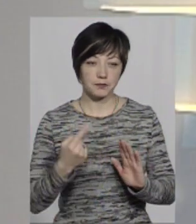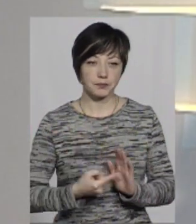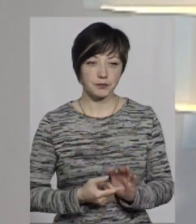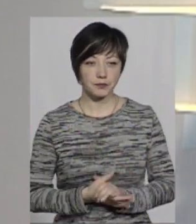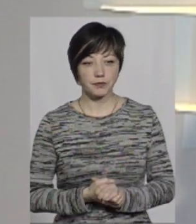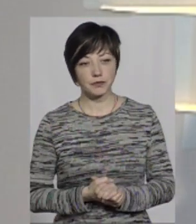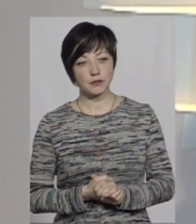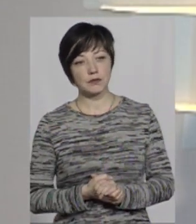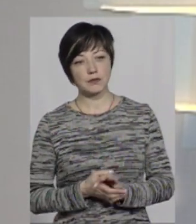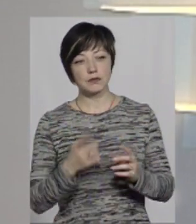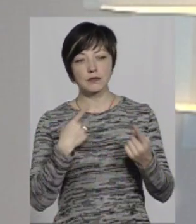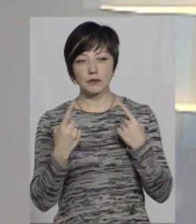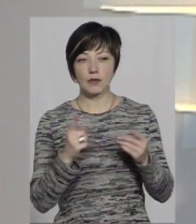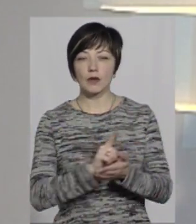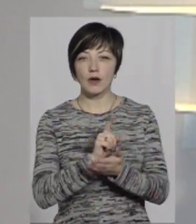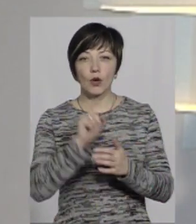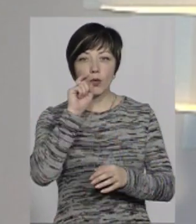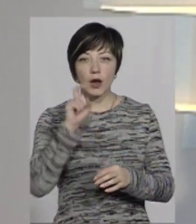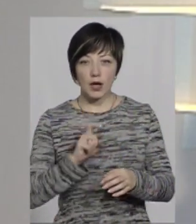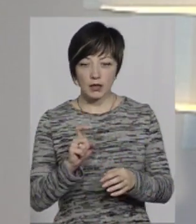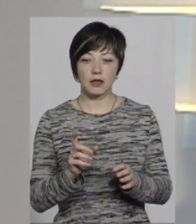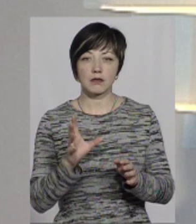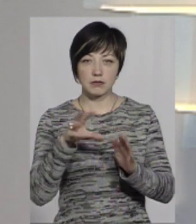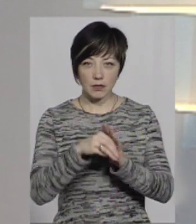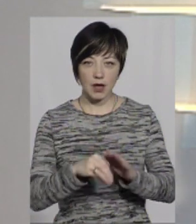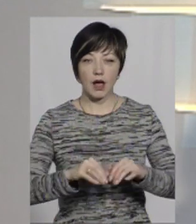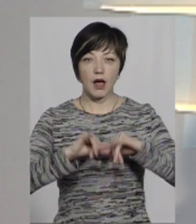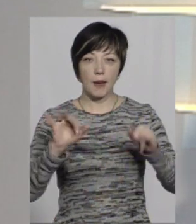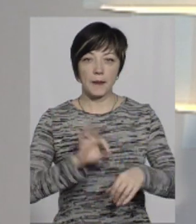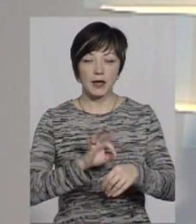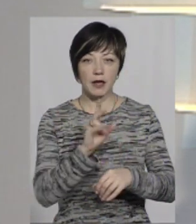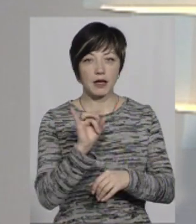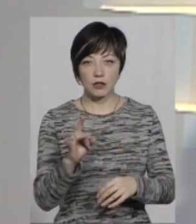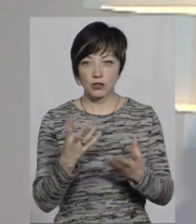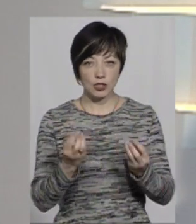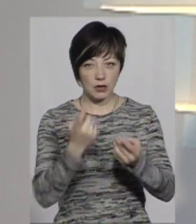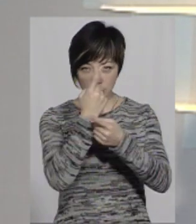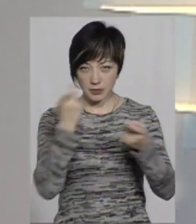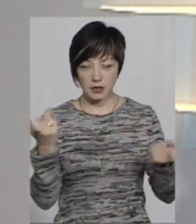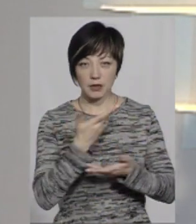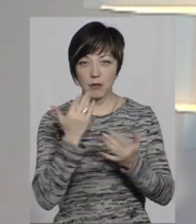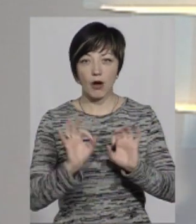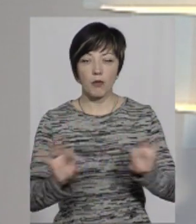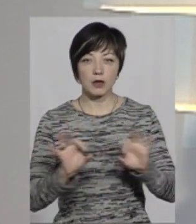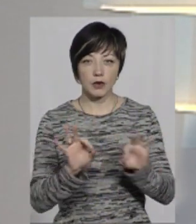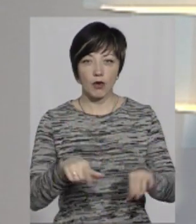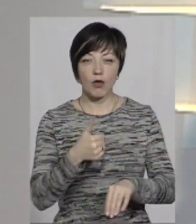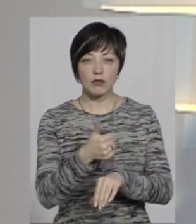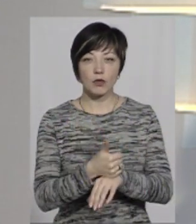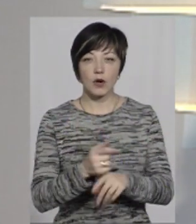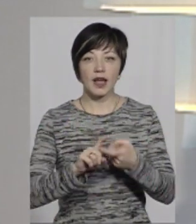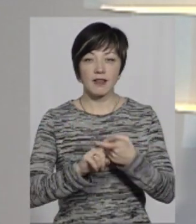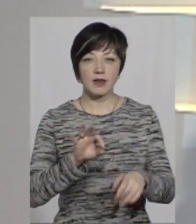ще поговоримо обов'язково. Україна живе в епідемії кору, проте ще не оголошеного. Про це в коментарі